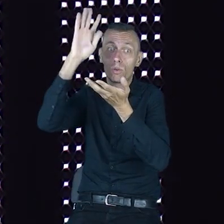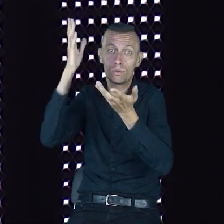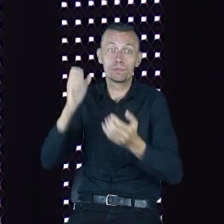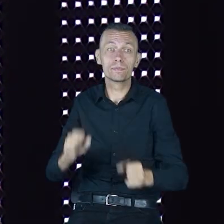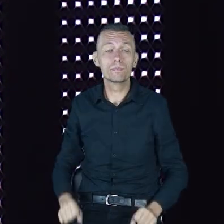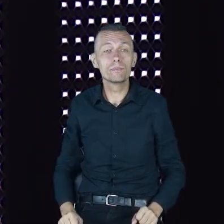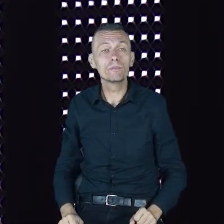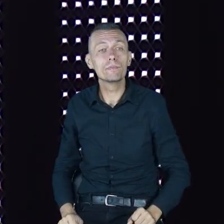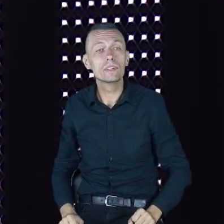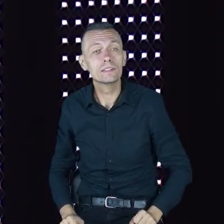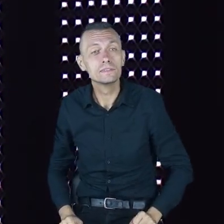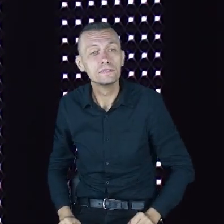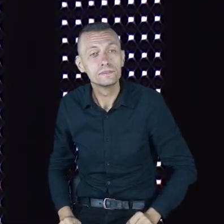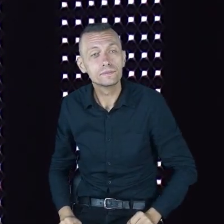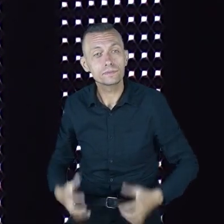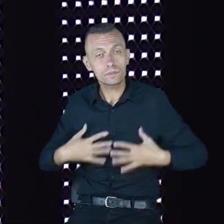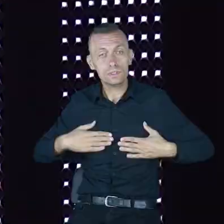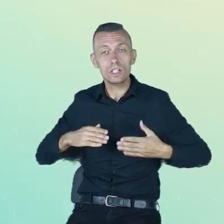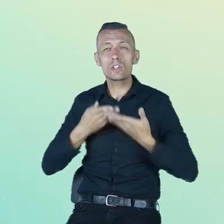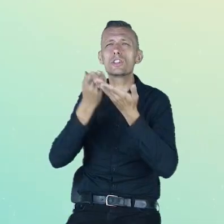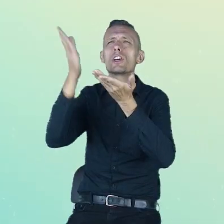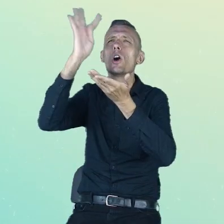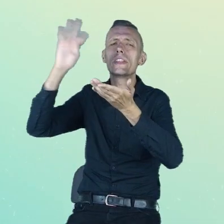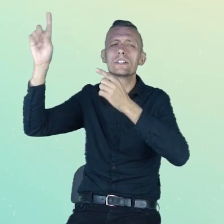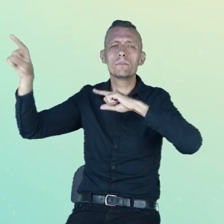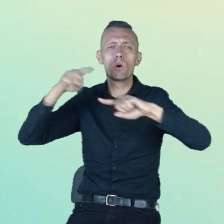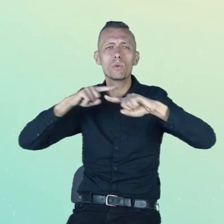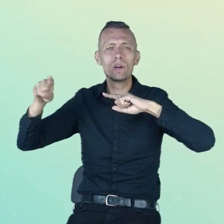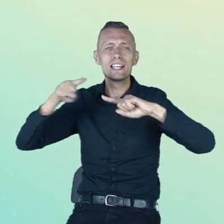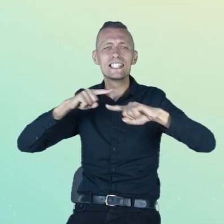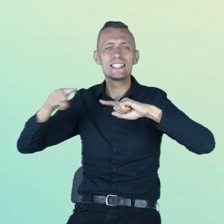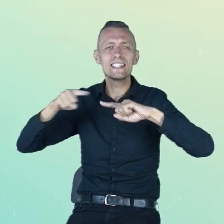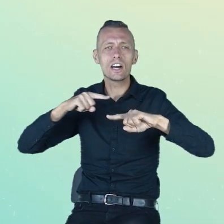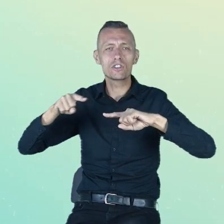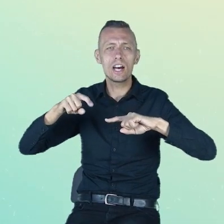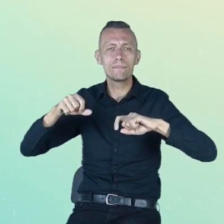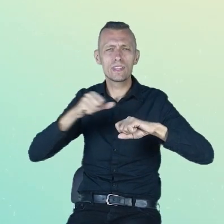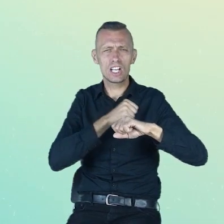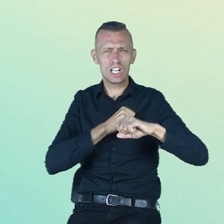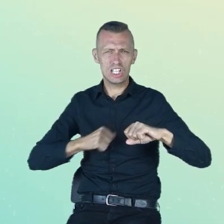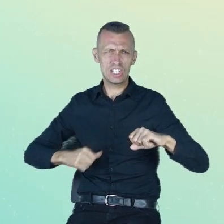przesłania, poddanie się Bogu oznacza porzucenie naszej samolubnej dumy.